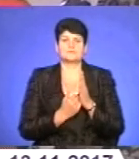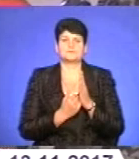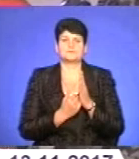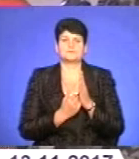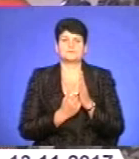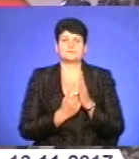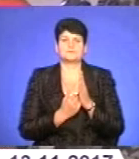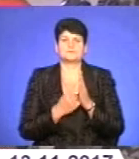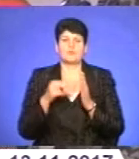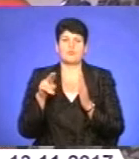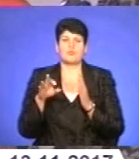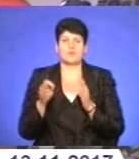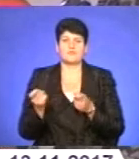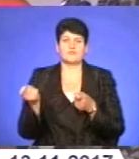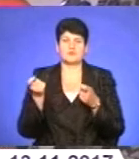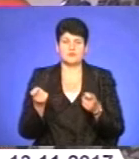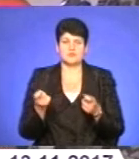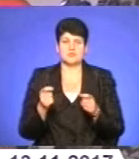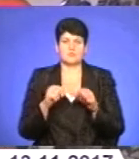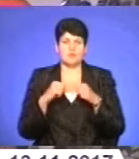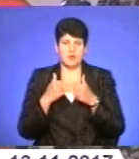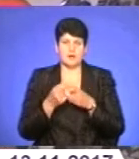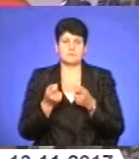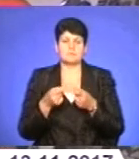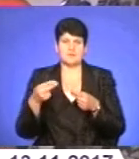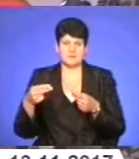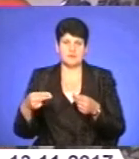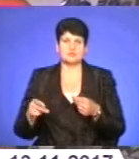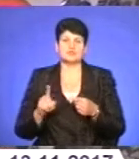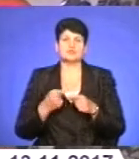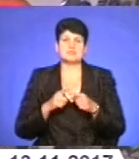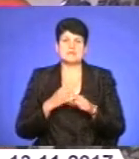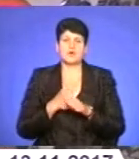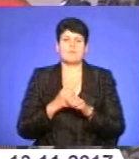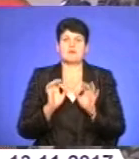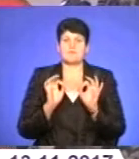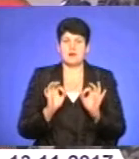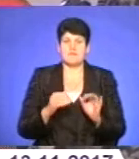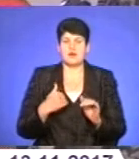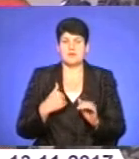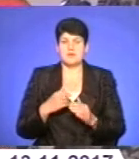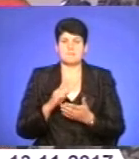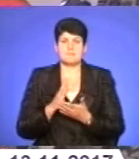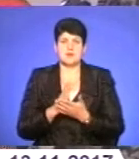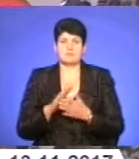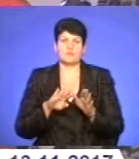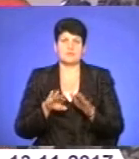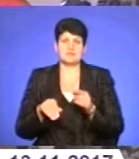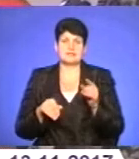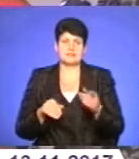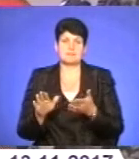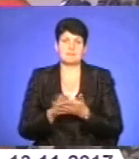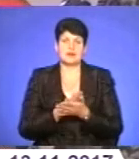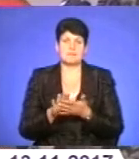по вивозці буряка, значить, десь вони підписуються, що це вони роблять правильно, а ми маємо після них